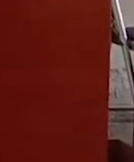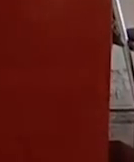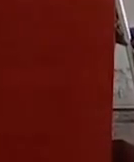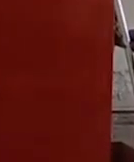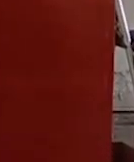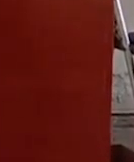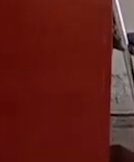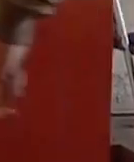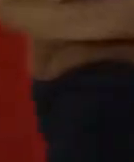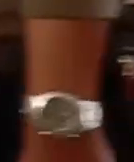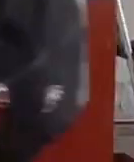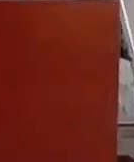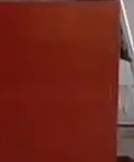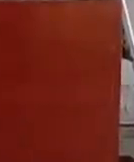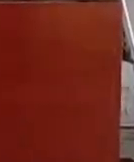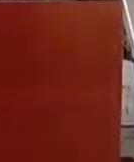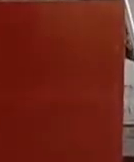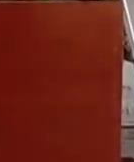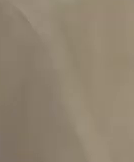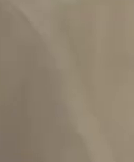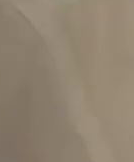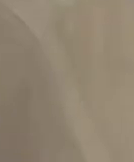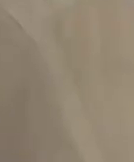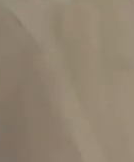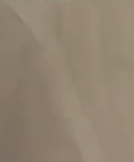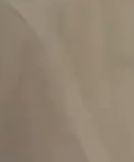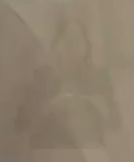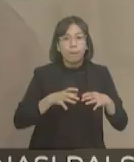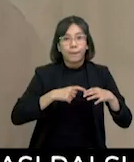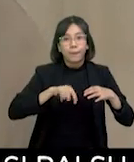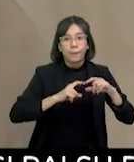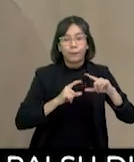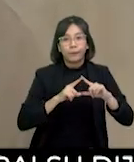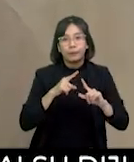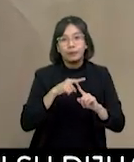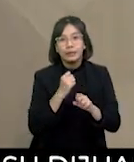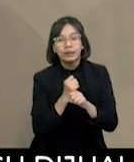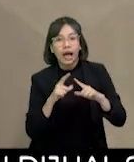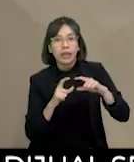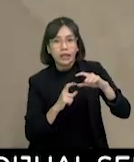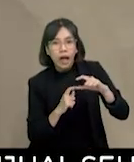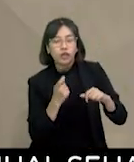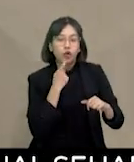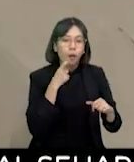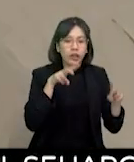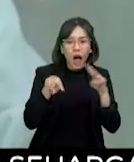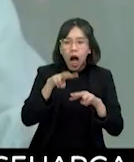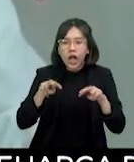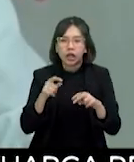menjalani pembelajaran tatap muka. Satgas COVID-19 Kulon Progo juga akan melakukan tracing terhadap kontak serta siswa